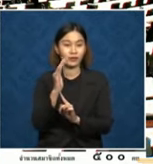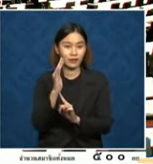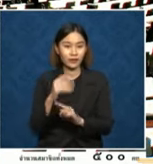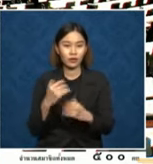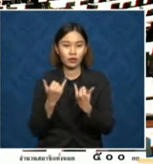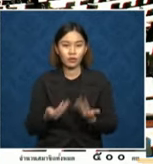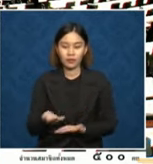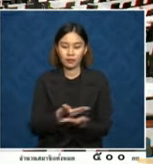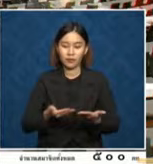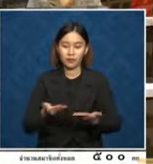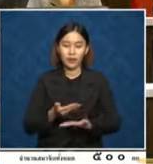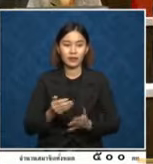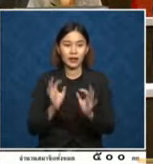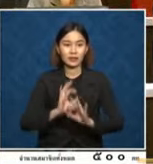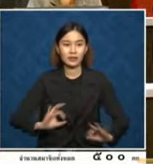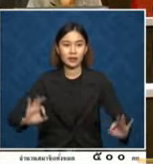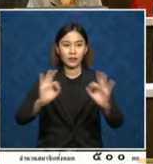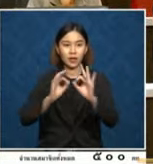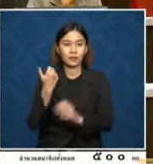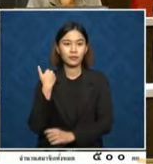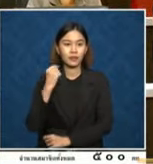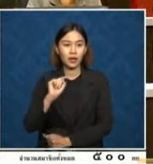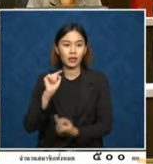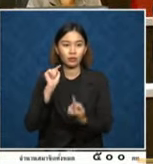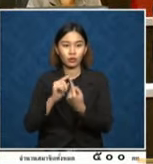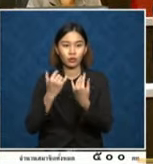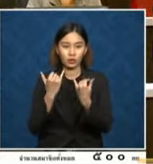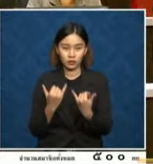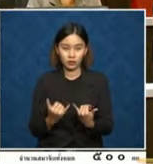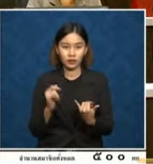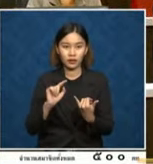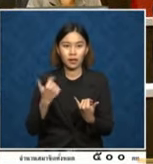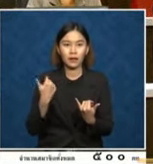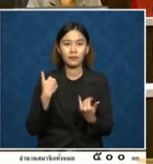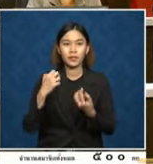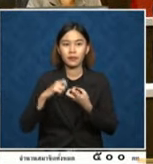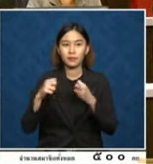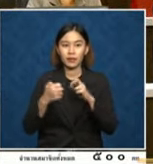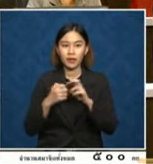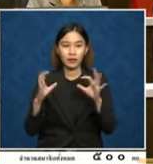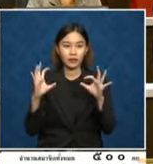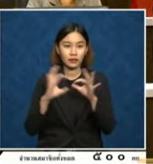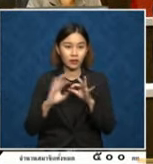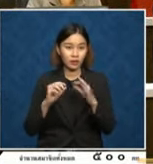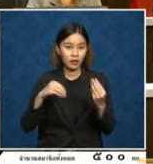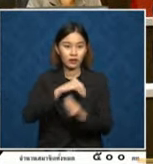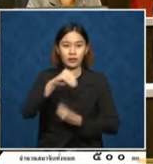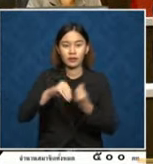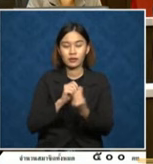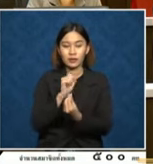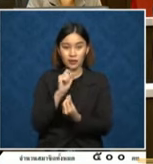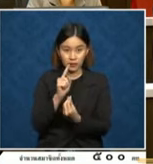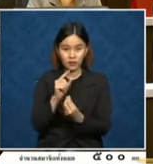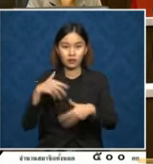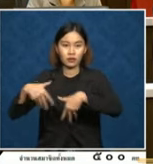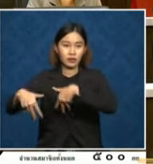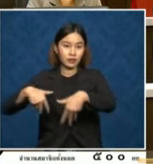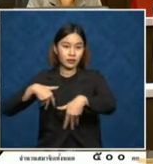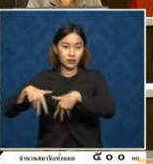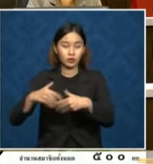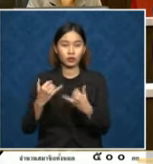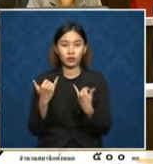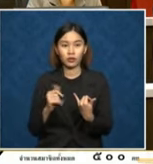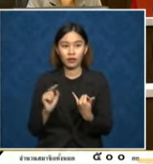านในเรื่องใหญ่ๆ1เรื่องด้วยกันเนื่องจากว่าสถานการณ์ปัจจุบันมีปัญหาด้านสภาพเศรษฐกิจและพี่น้องประชาชน